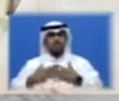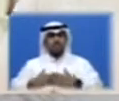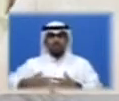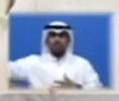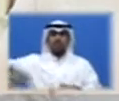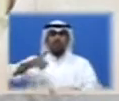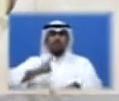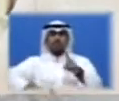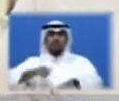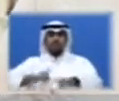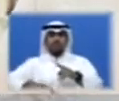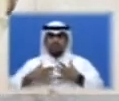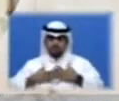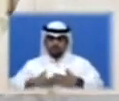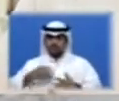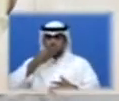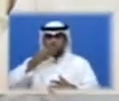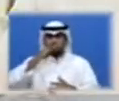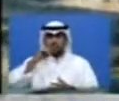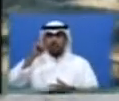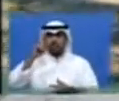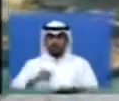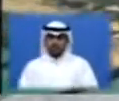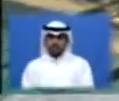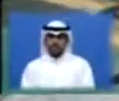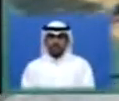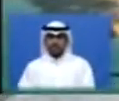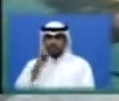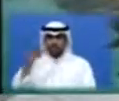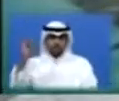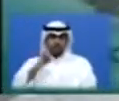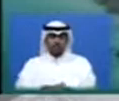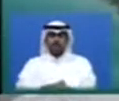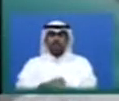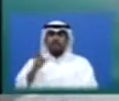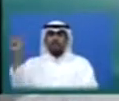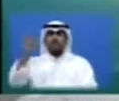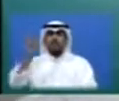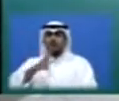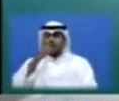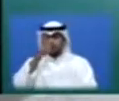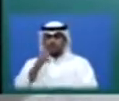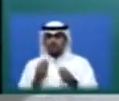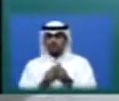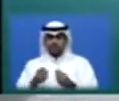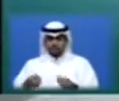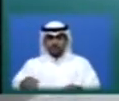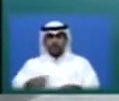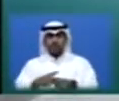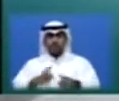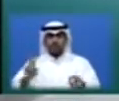الأحداث الماضية، ولكن كان يتعامل بكل لطف مع أبناء وطنه. مناسبة تاريخية تحتفل بها دولة